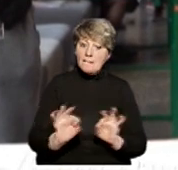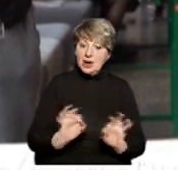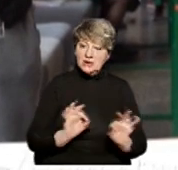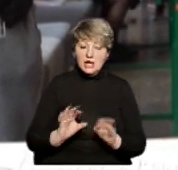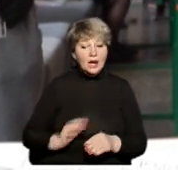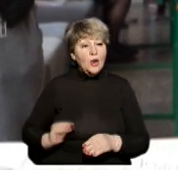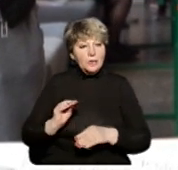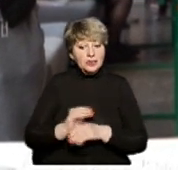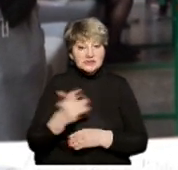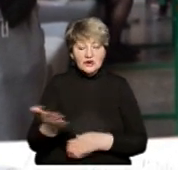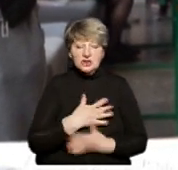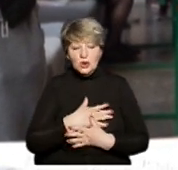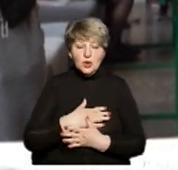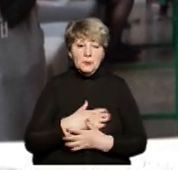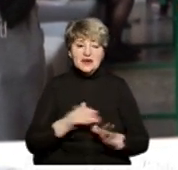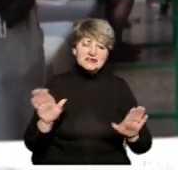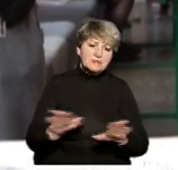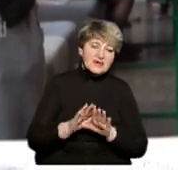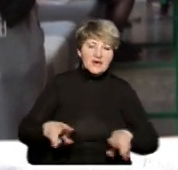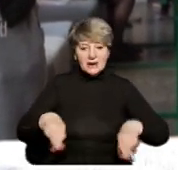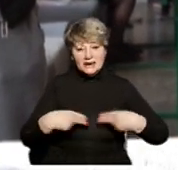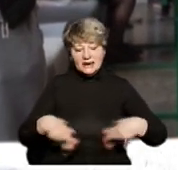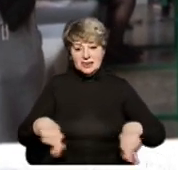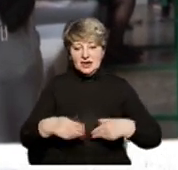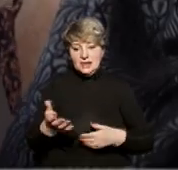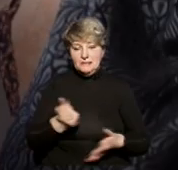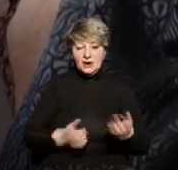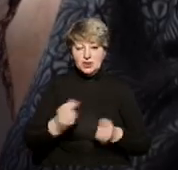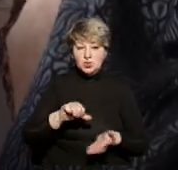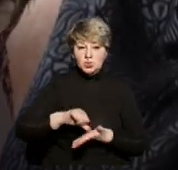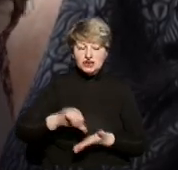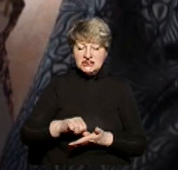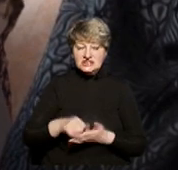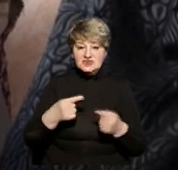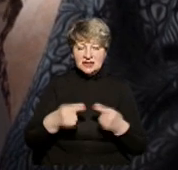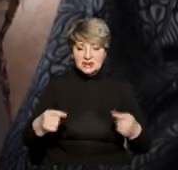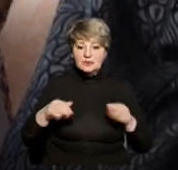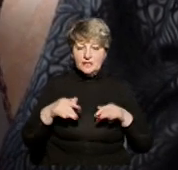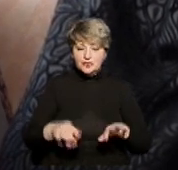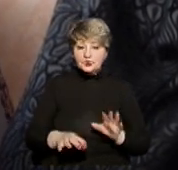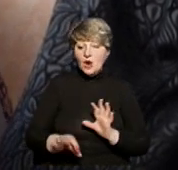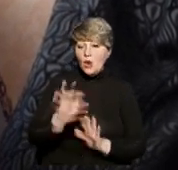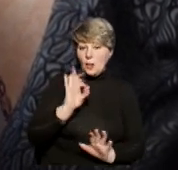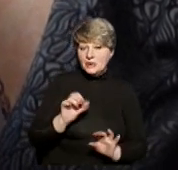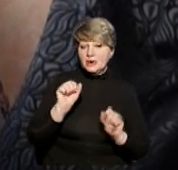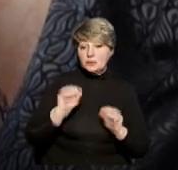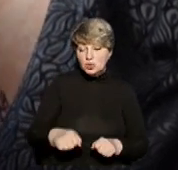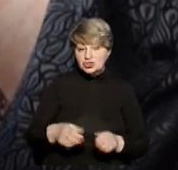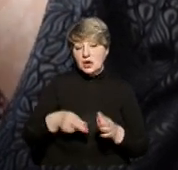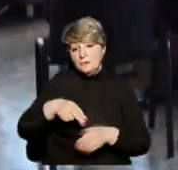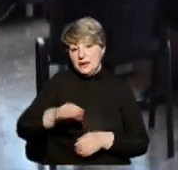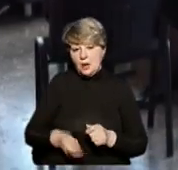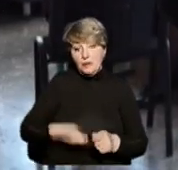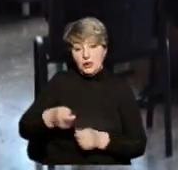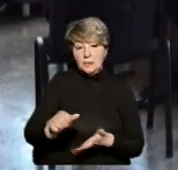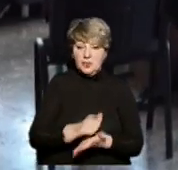І плюс до того вона дуже любить співати, танцювати і брати участь в таких заходах. Вчителя та клас батьки можуть обрати відразу при подачі